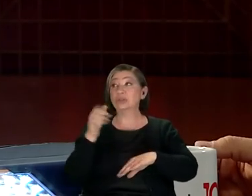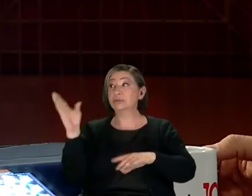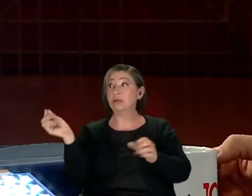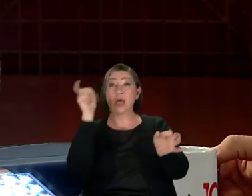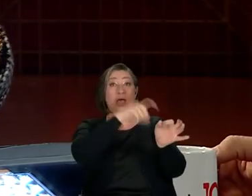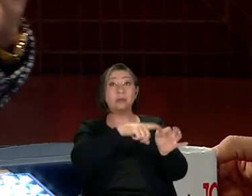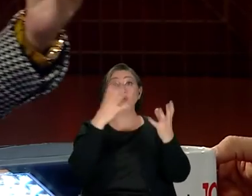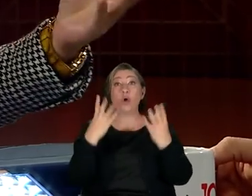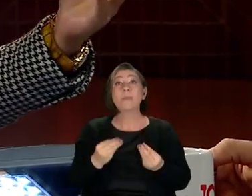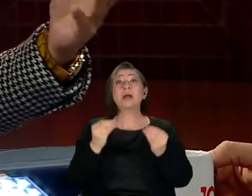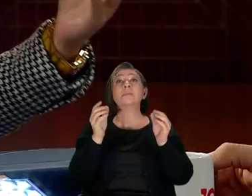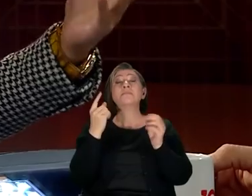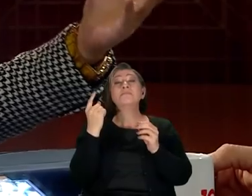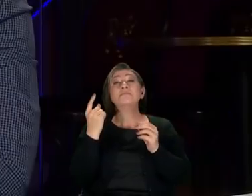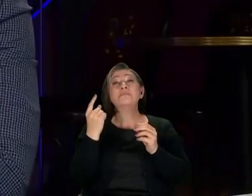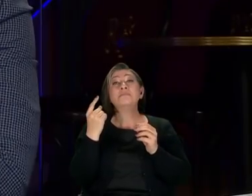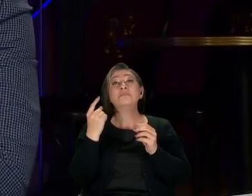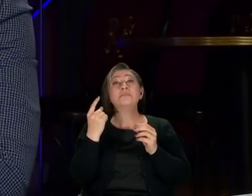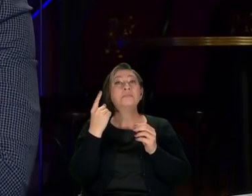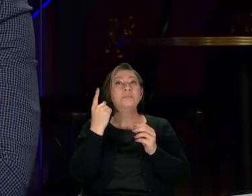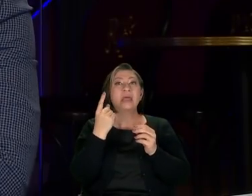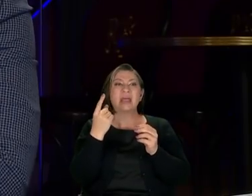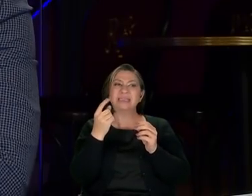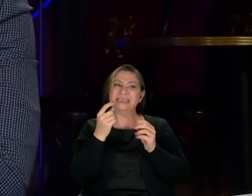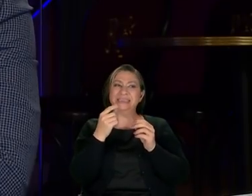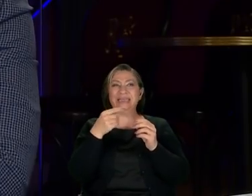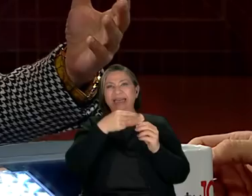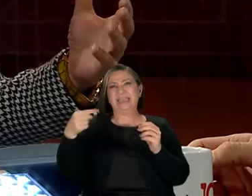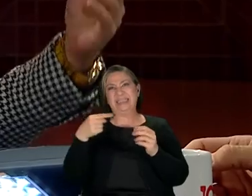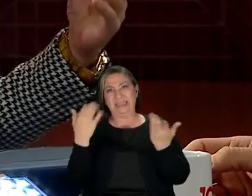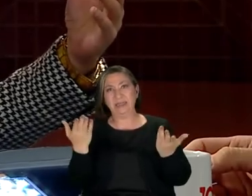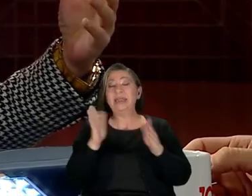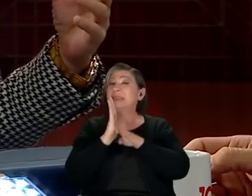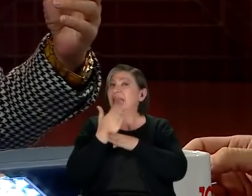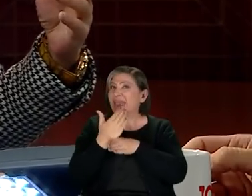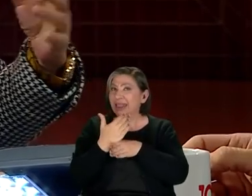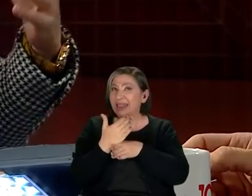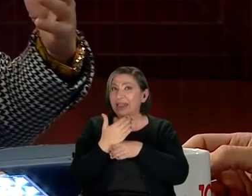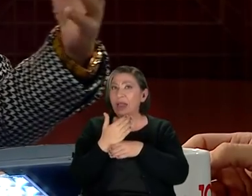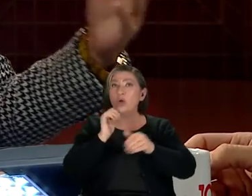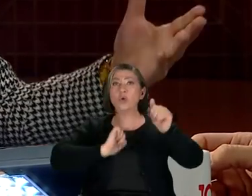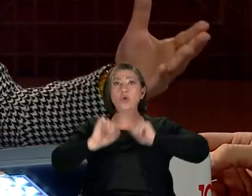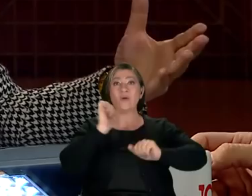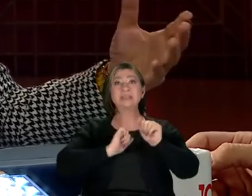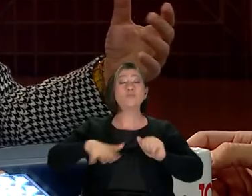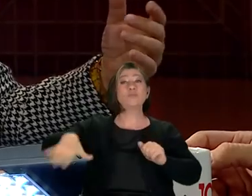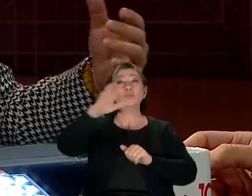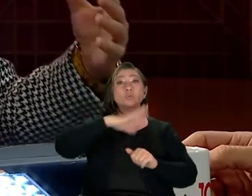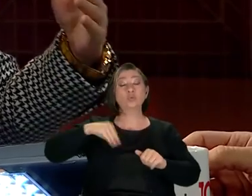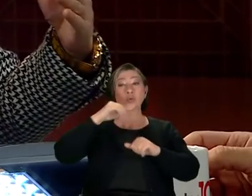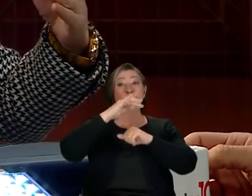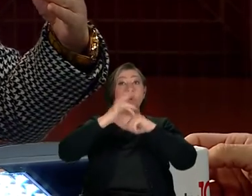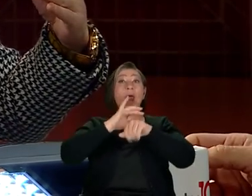atanmış olmak bir kere bir dezavantaj. Neden? Çünkü üniversiteler bütün